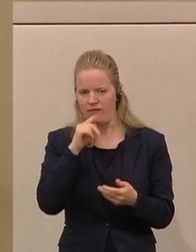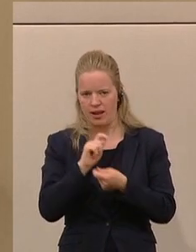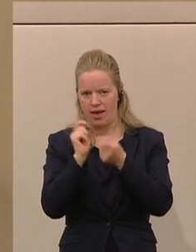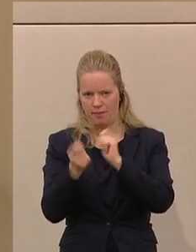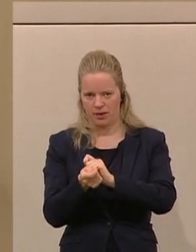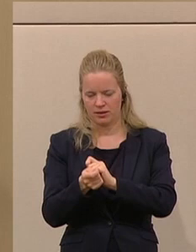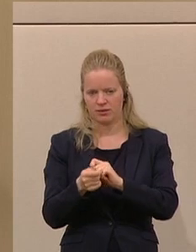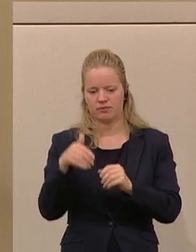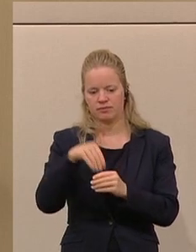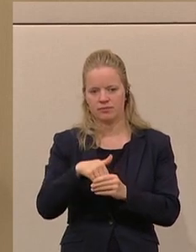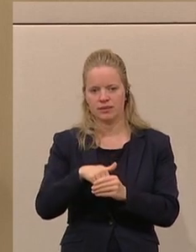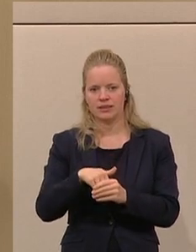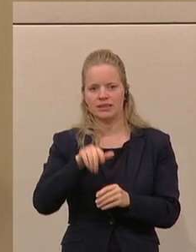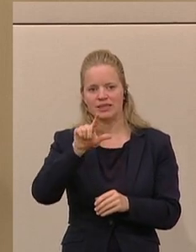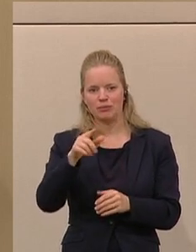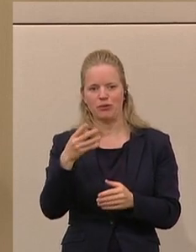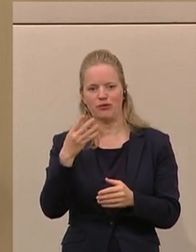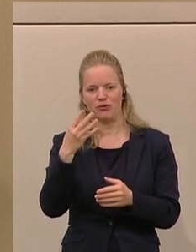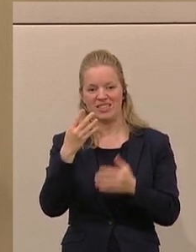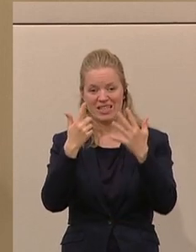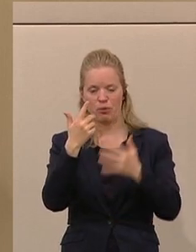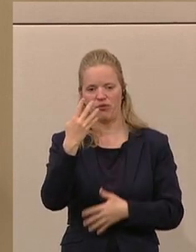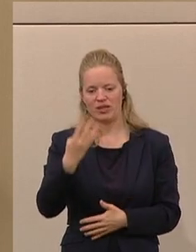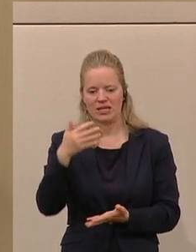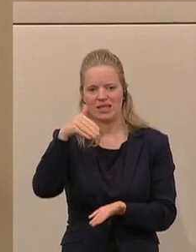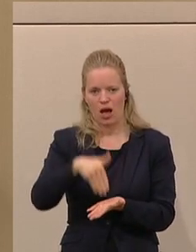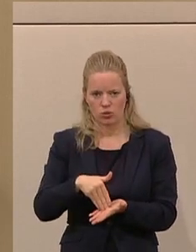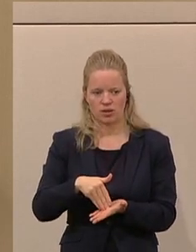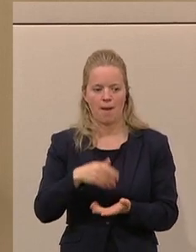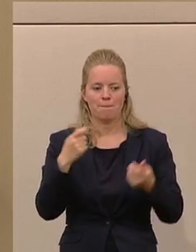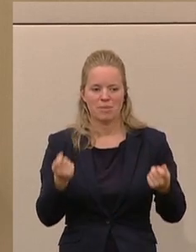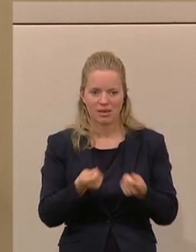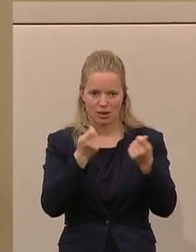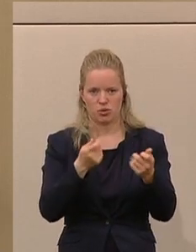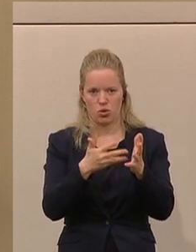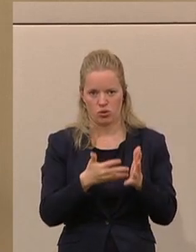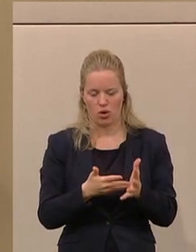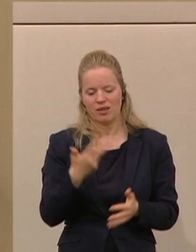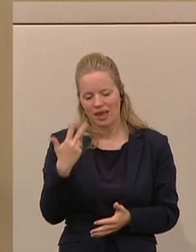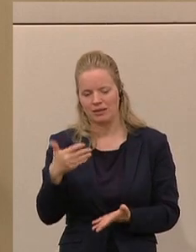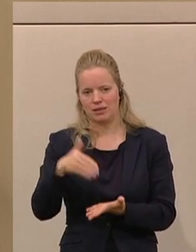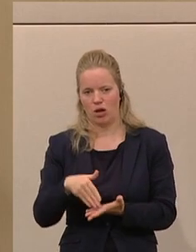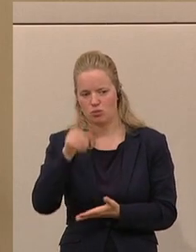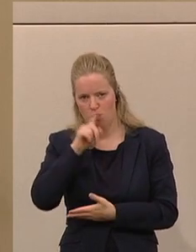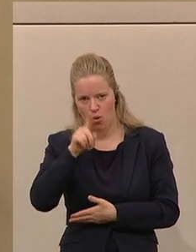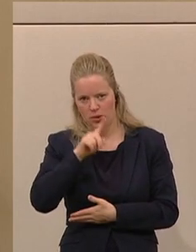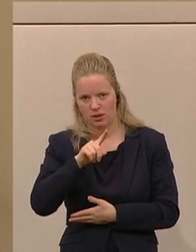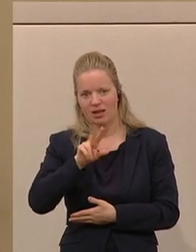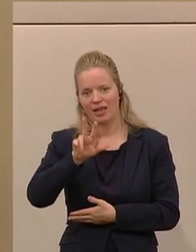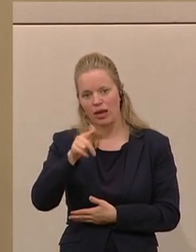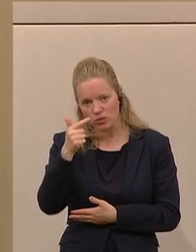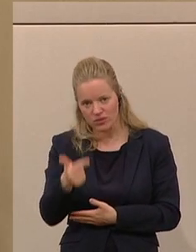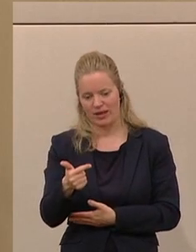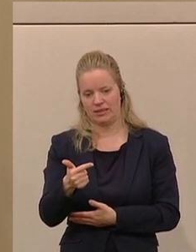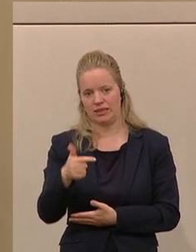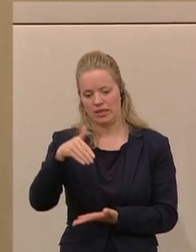circa 47.000 Betriebskontrollen, 30.000 Proben. Betriebskontrollen 23.000 bei